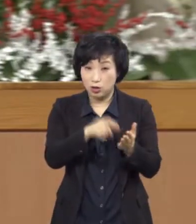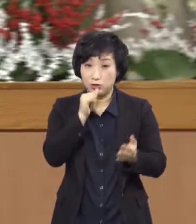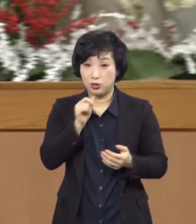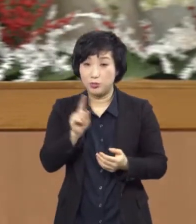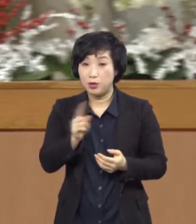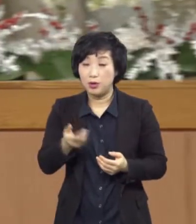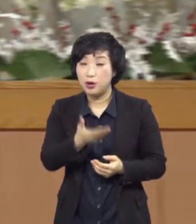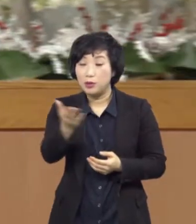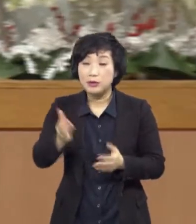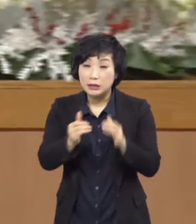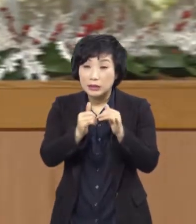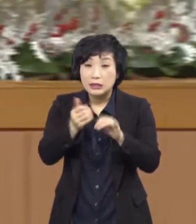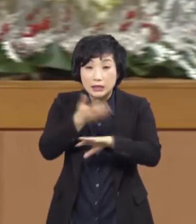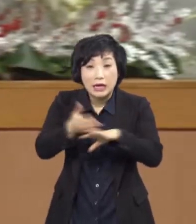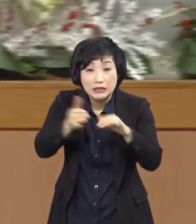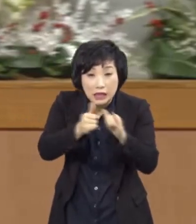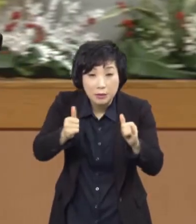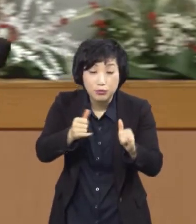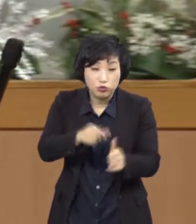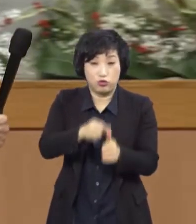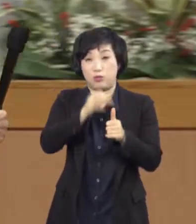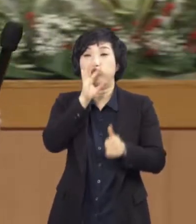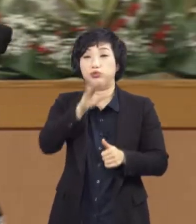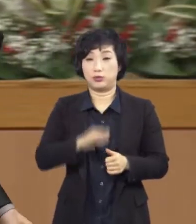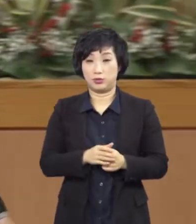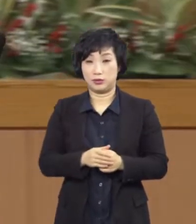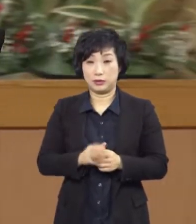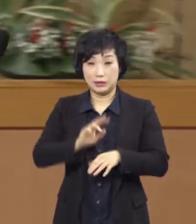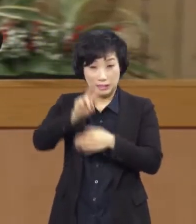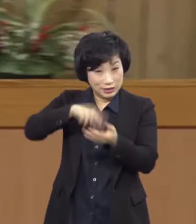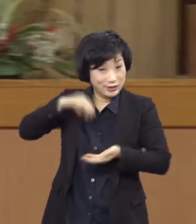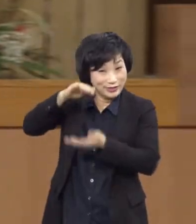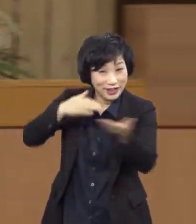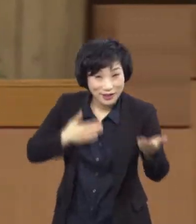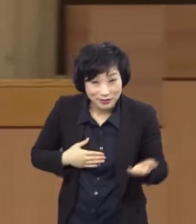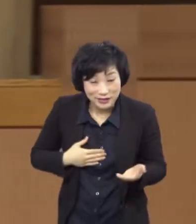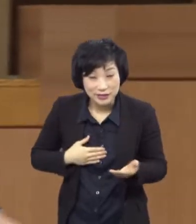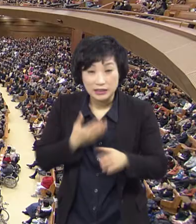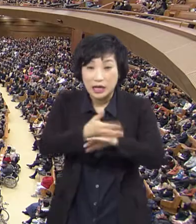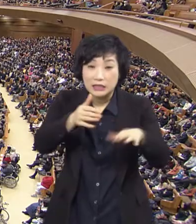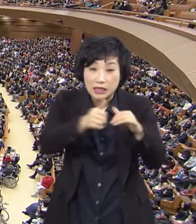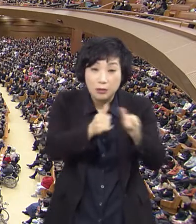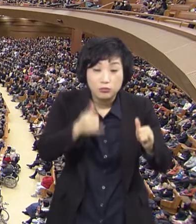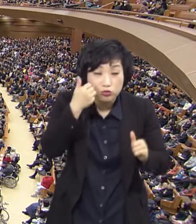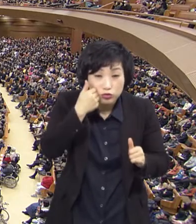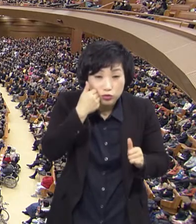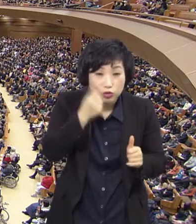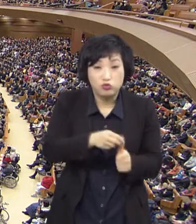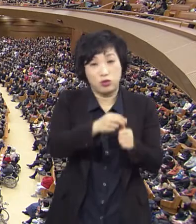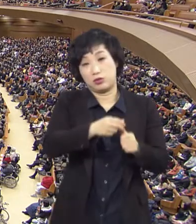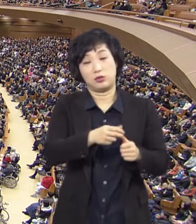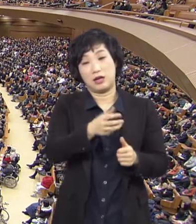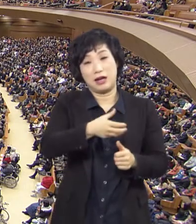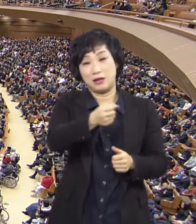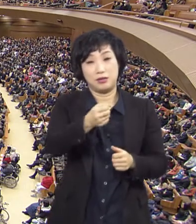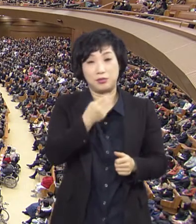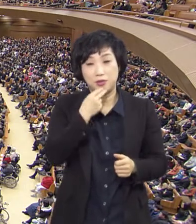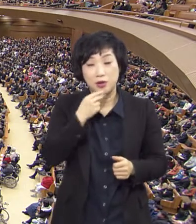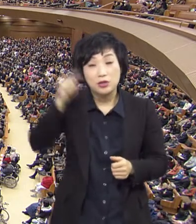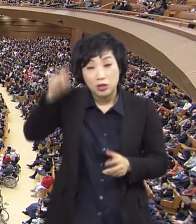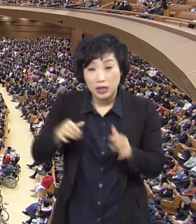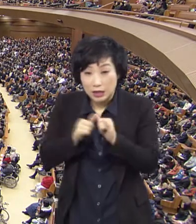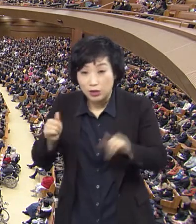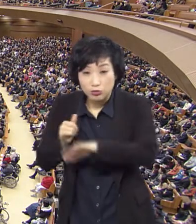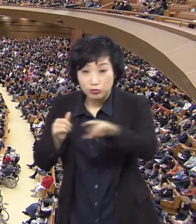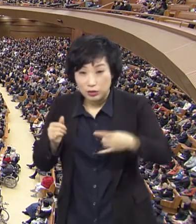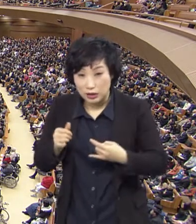다른 이로서는 절대 구원받을 수 없다. 읽어봐. 다른 이로서는 구원을 얻을 수 없나니 천하 인간의 구원을 얻을 만한